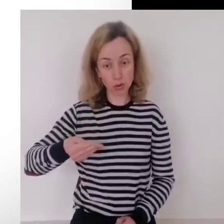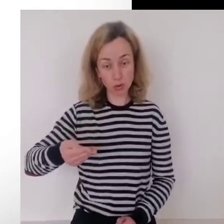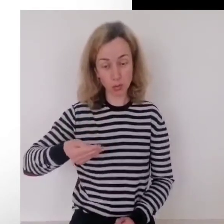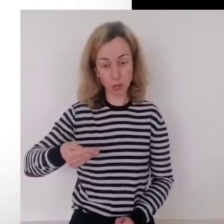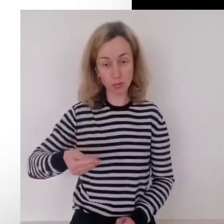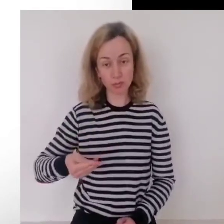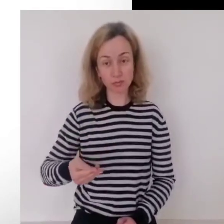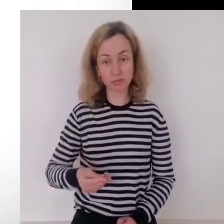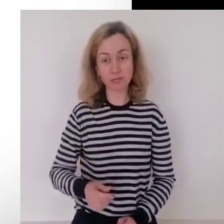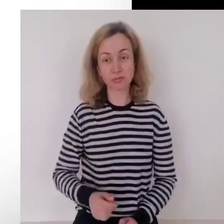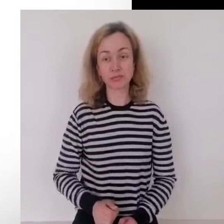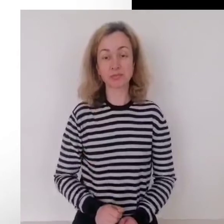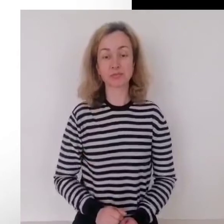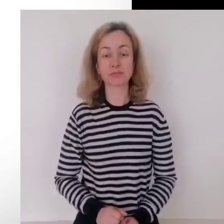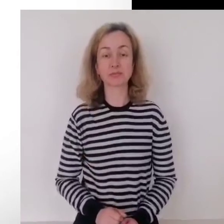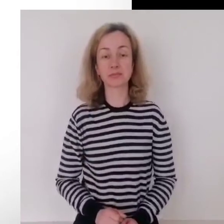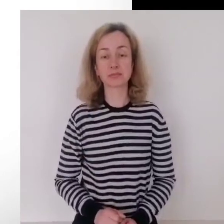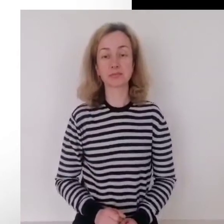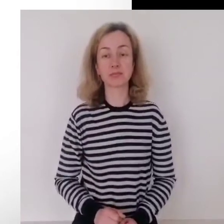борошно,